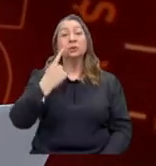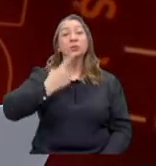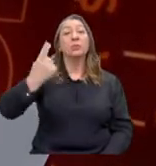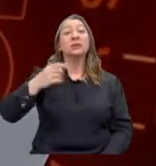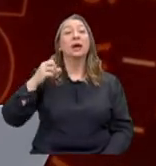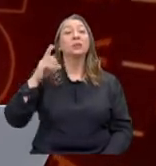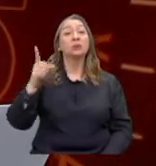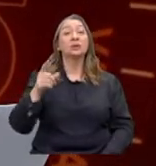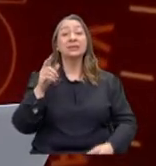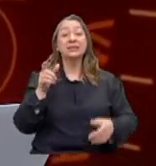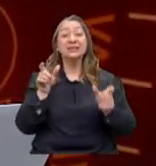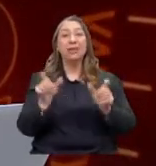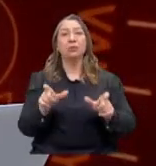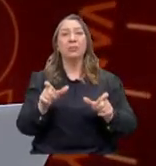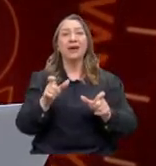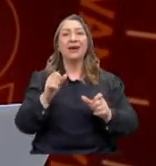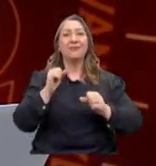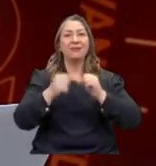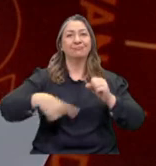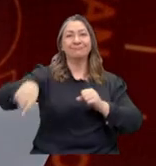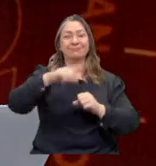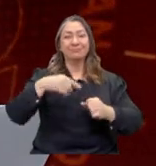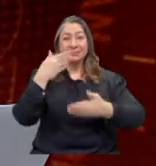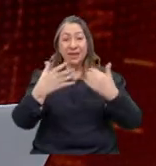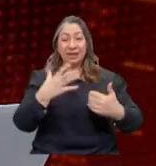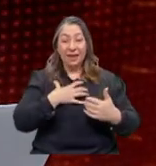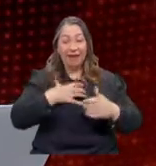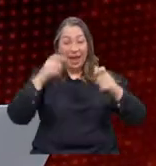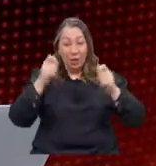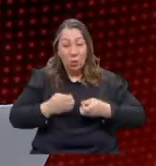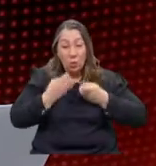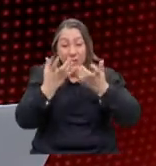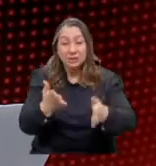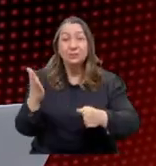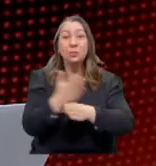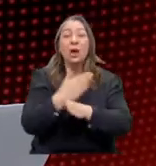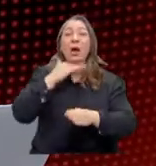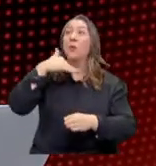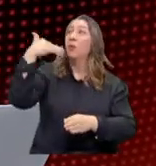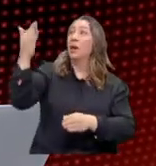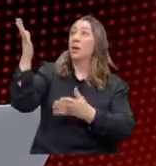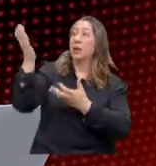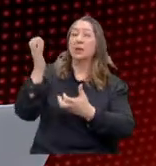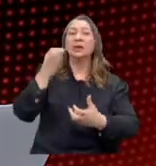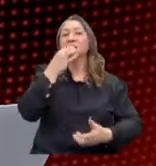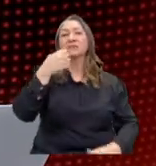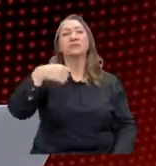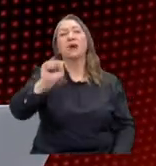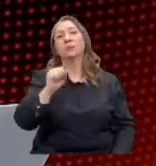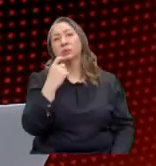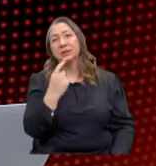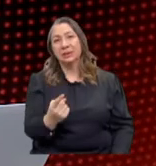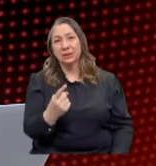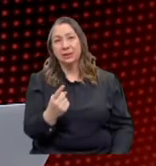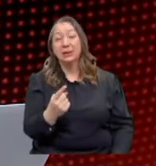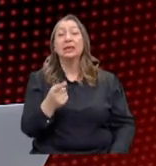Cumhurbaşkanı Erdoğan savunma sanayinden bahsederken kendi üretebileceğimiz ürünlerin yurt dışından tedarikine rıza göstermeyeceğiz